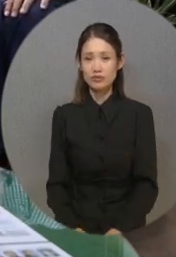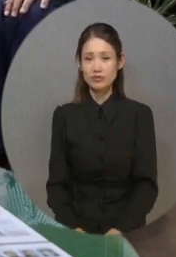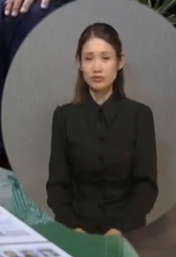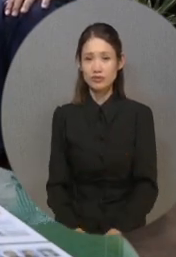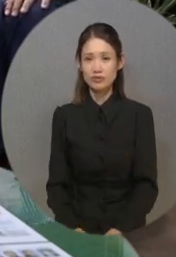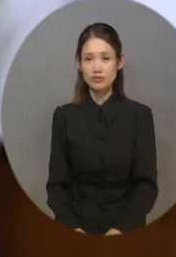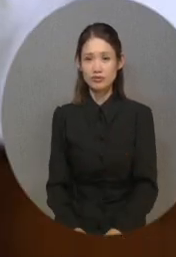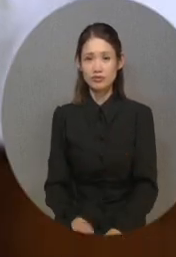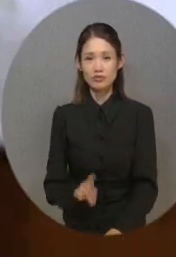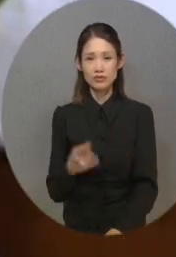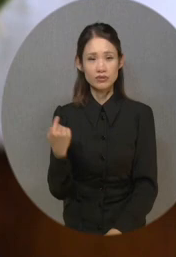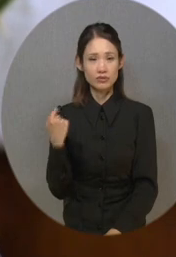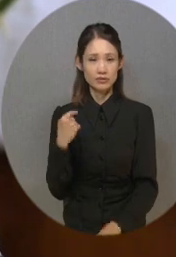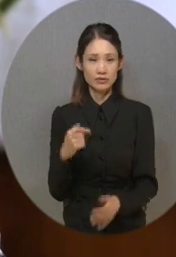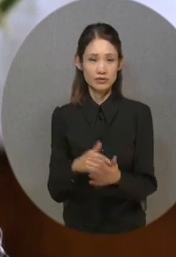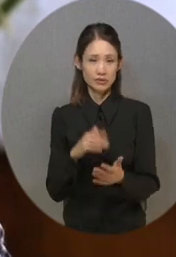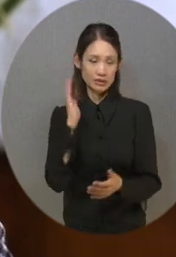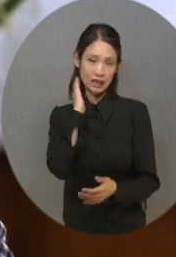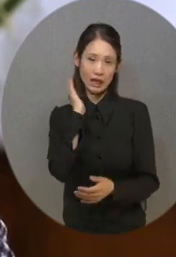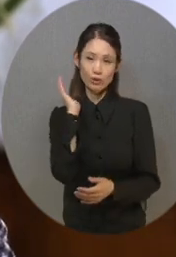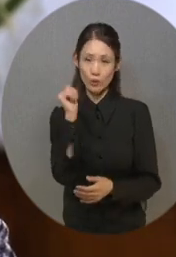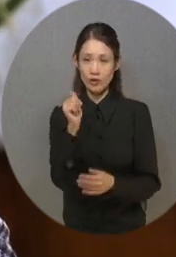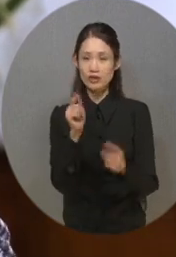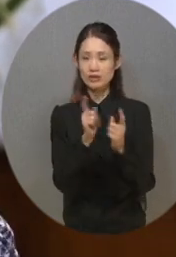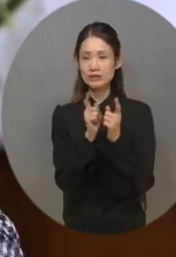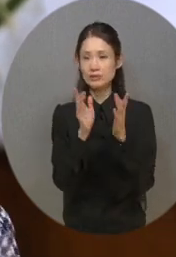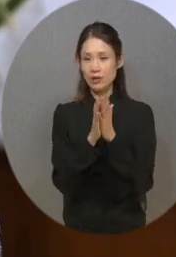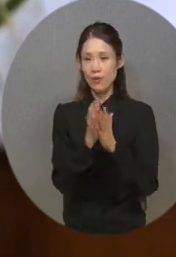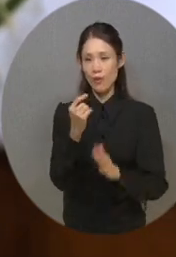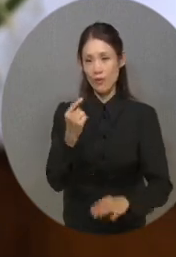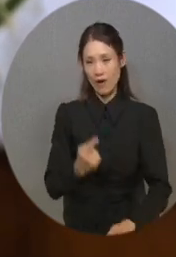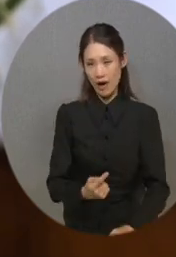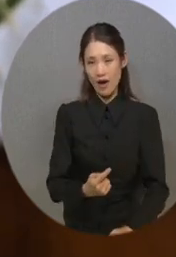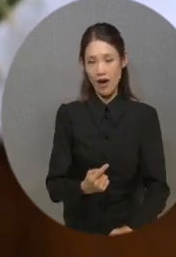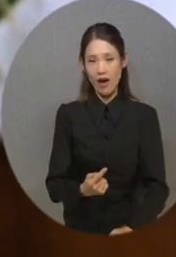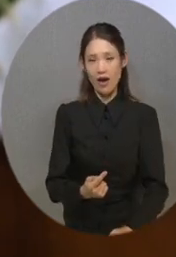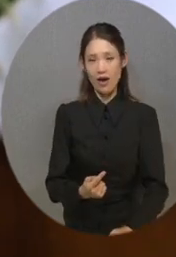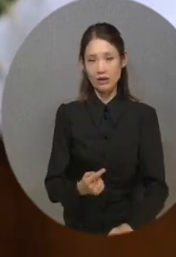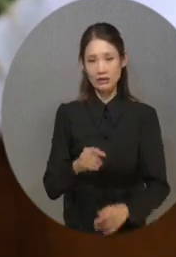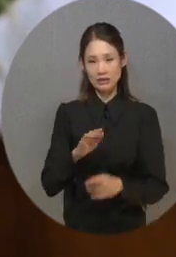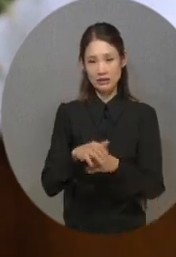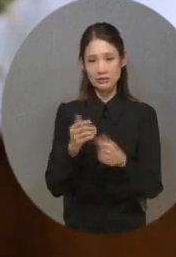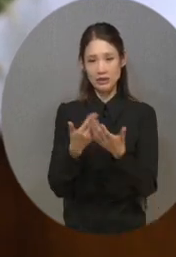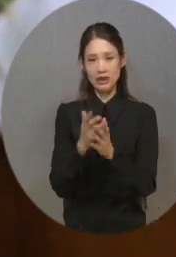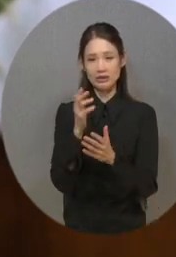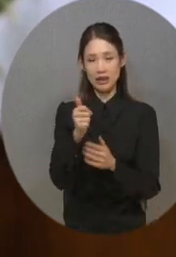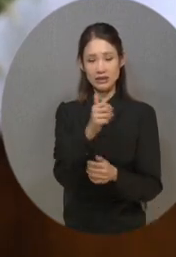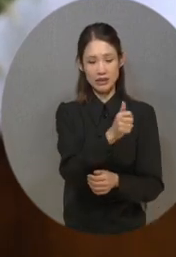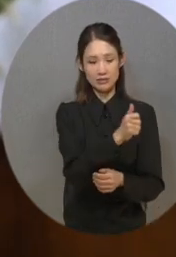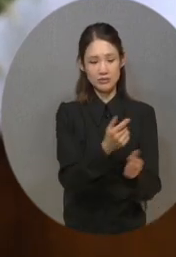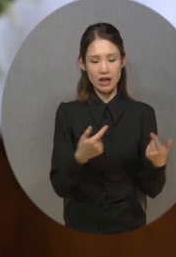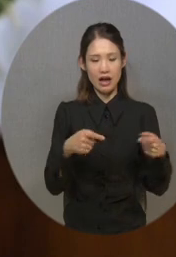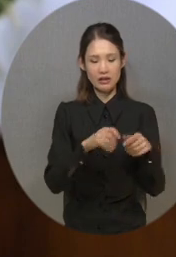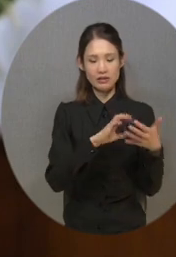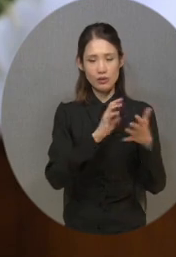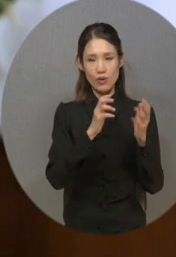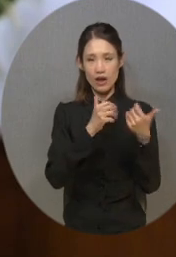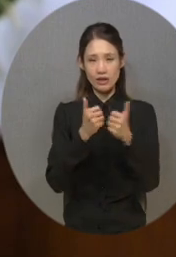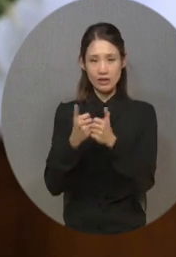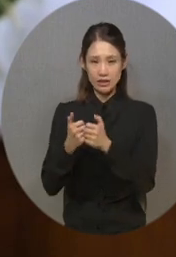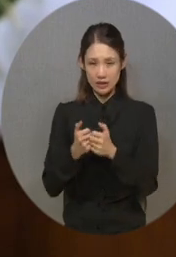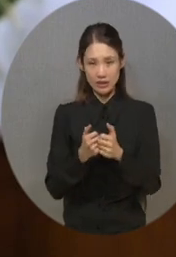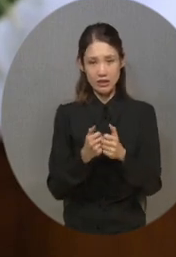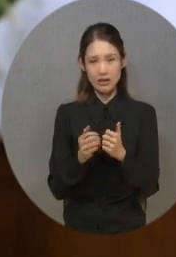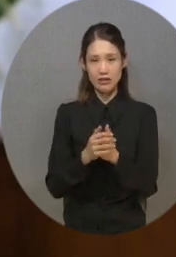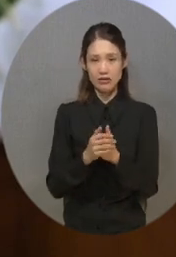있어요. 대통령이 직접 내려와서 이 지방 단체장님들하고 회의도 같이 했다는 거 아니에요? 주제가 딱